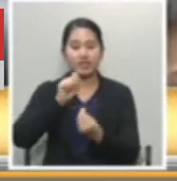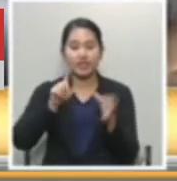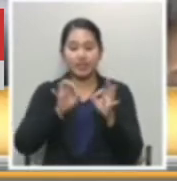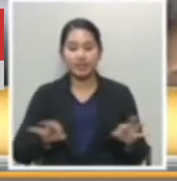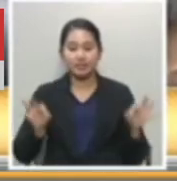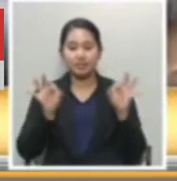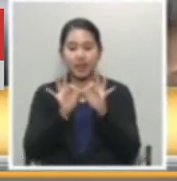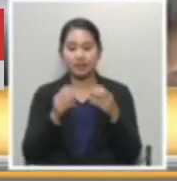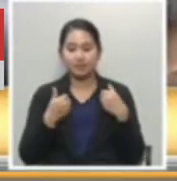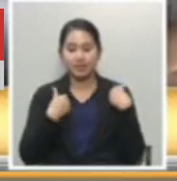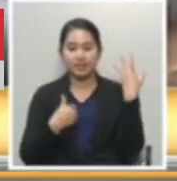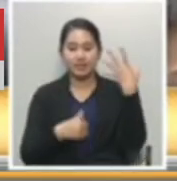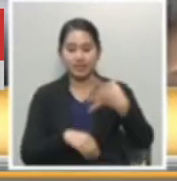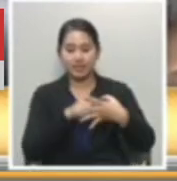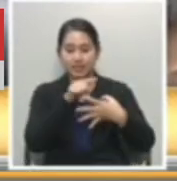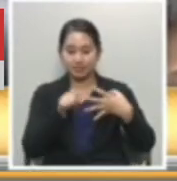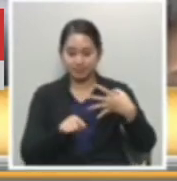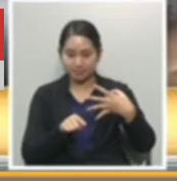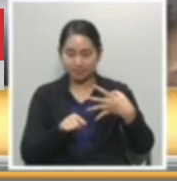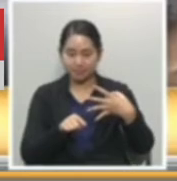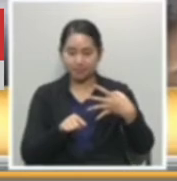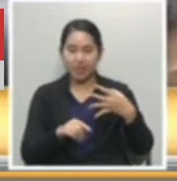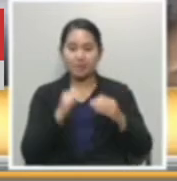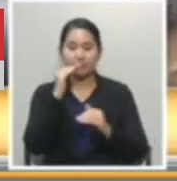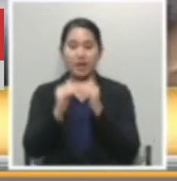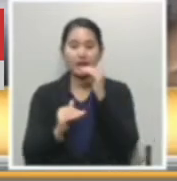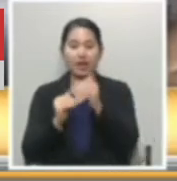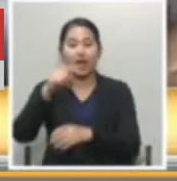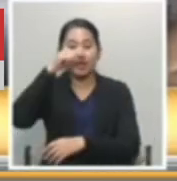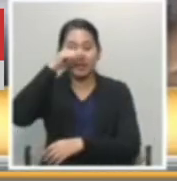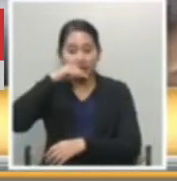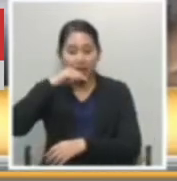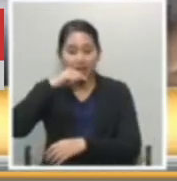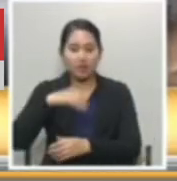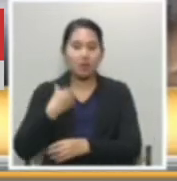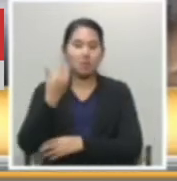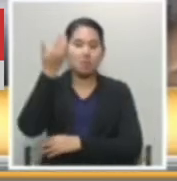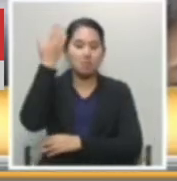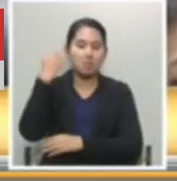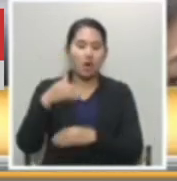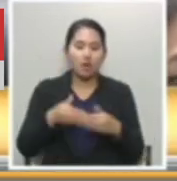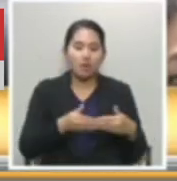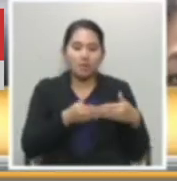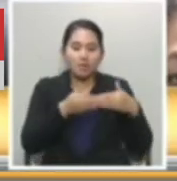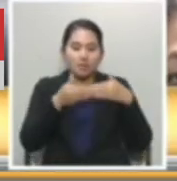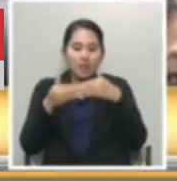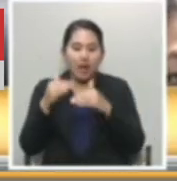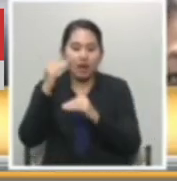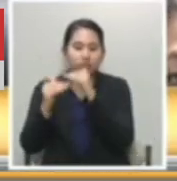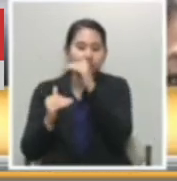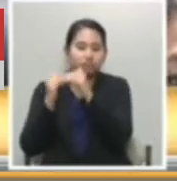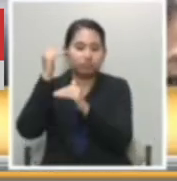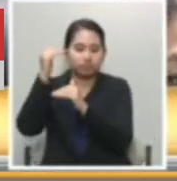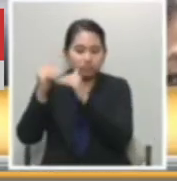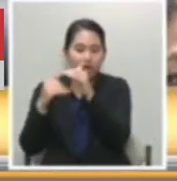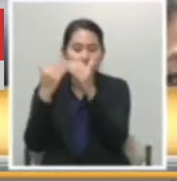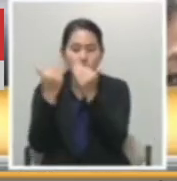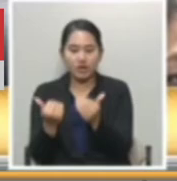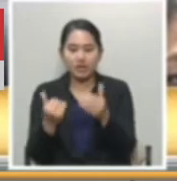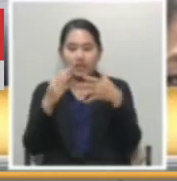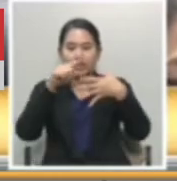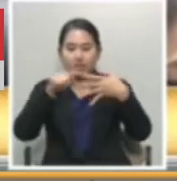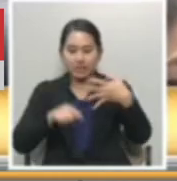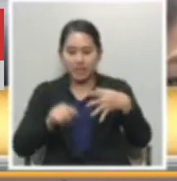ที่ขับเคลื่อนประเทศที่เคยพาประเทศนี้พุ่งทะยานไปข้างหน้าขณะนี้ดับสนิ